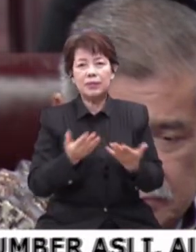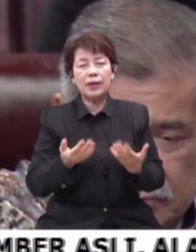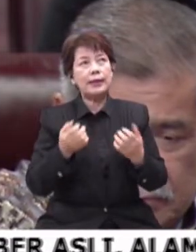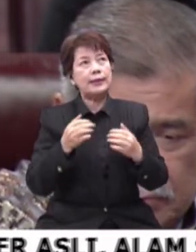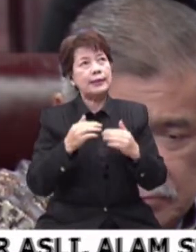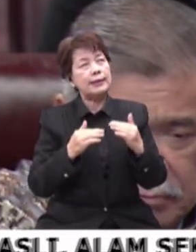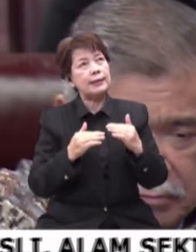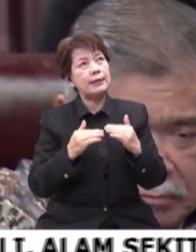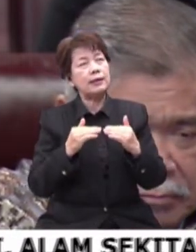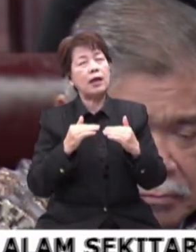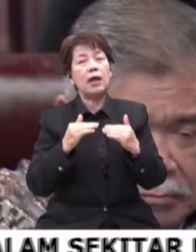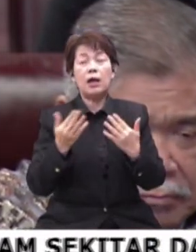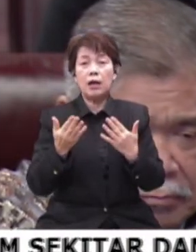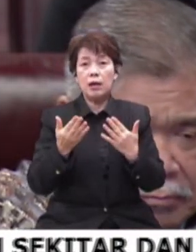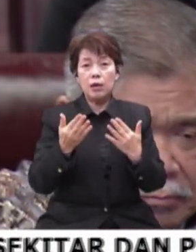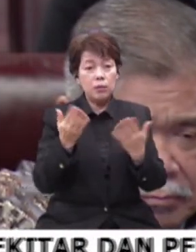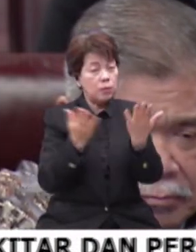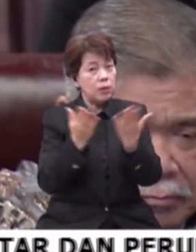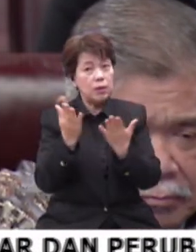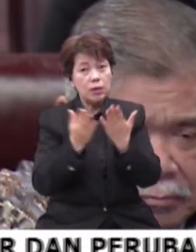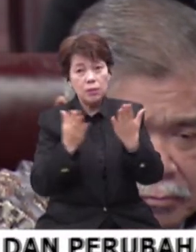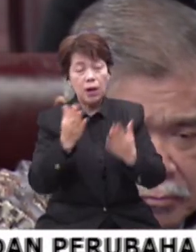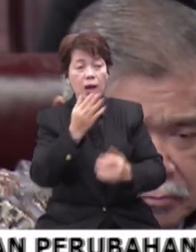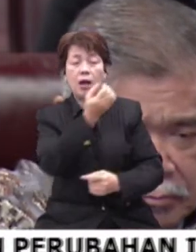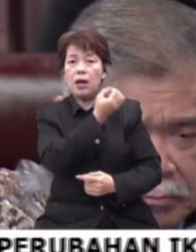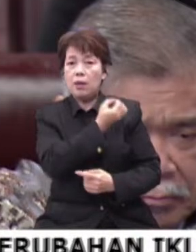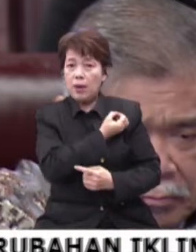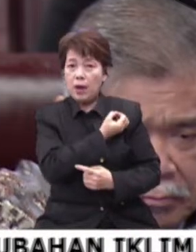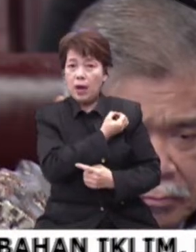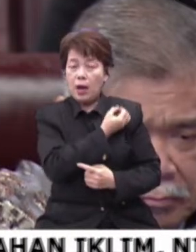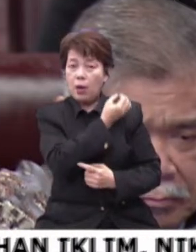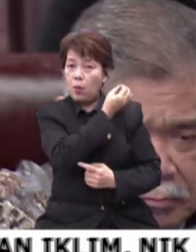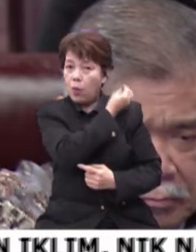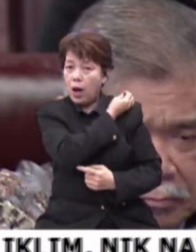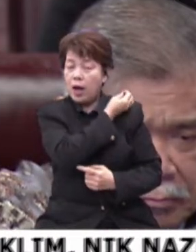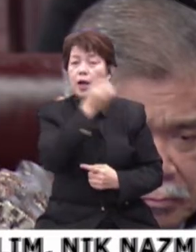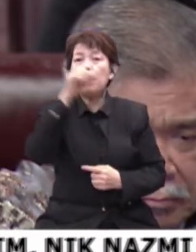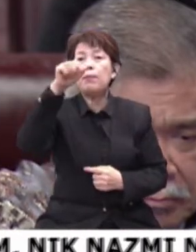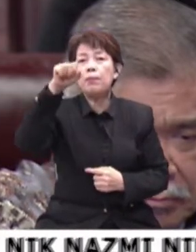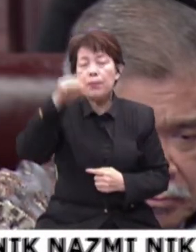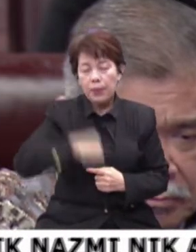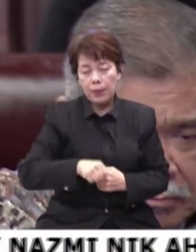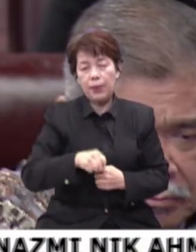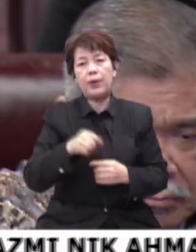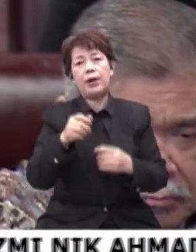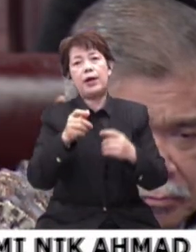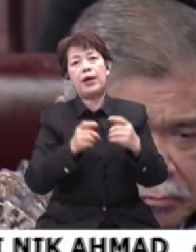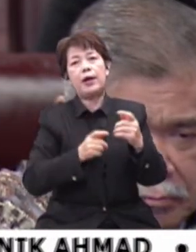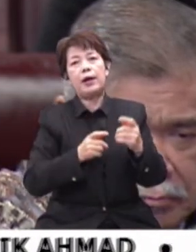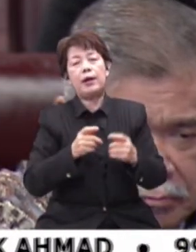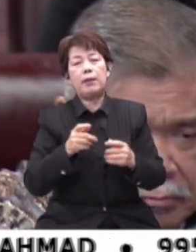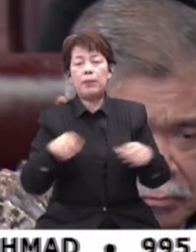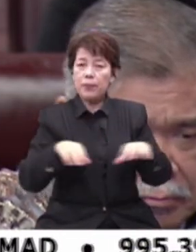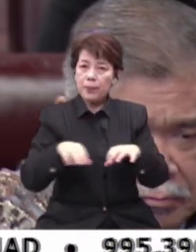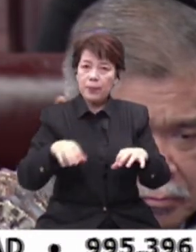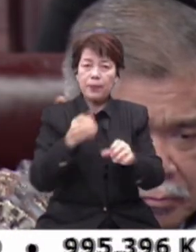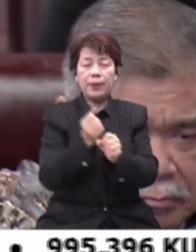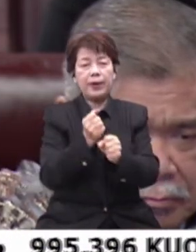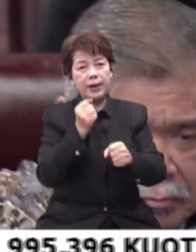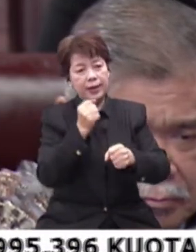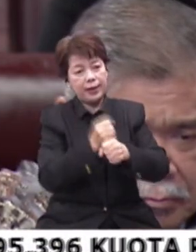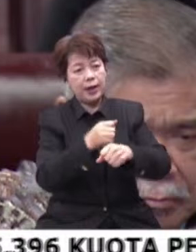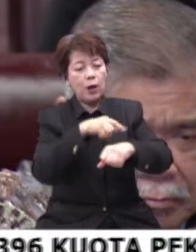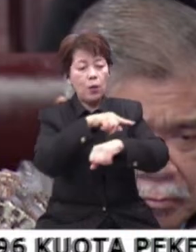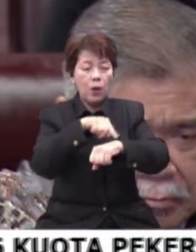keperluan kenikmatan seseorang pegawai boleh ya diarahkan bertugas melebihi waktu bekerja biasanya sama ada waktu